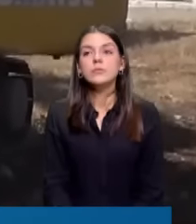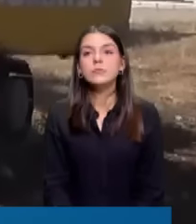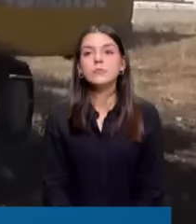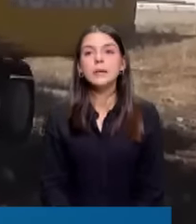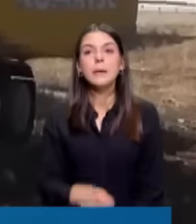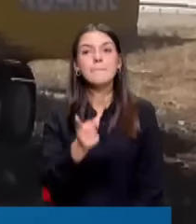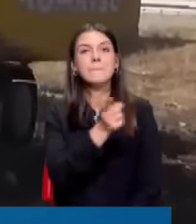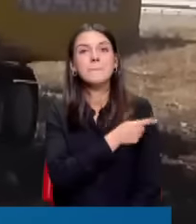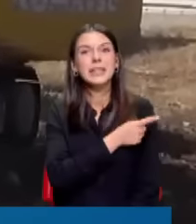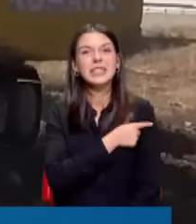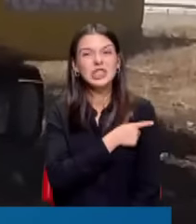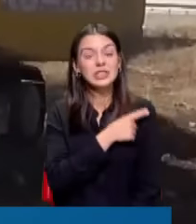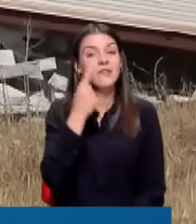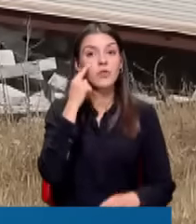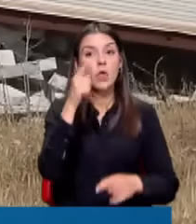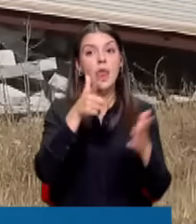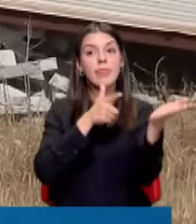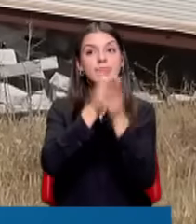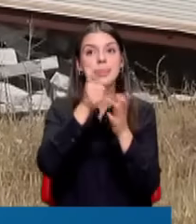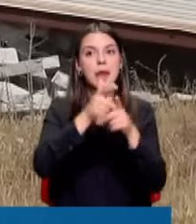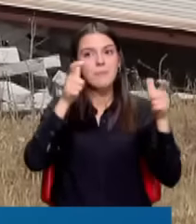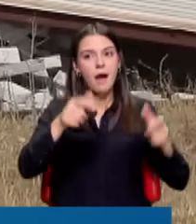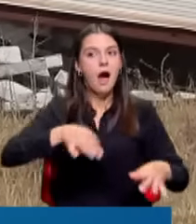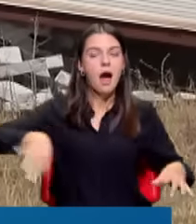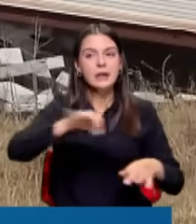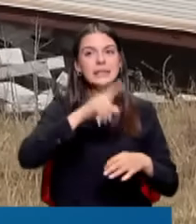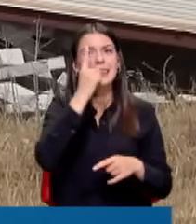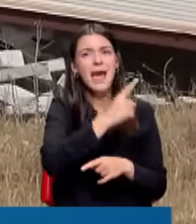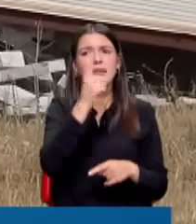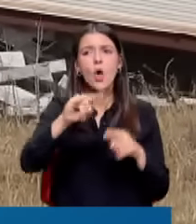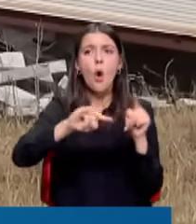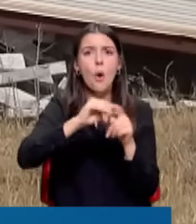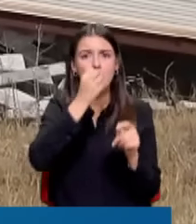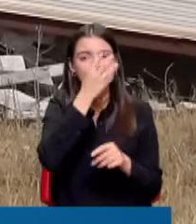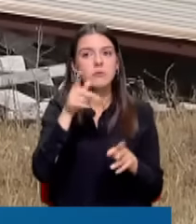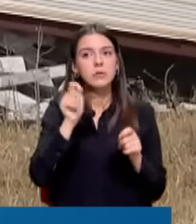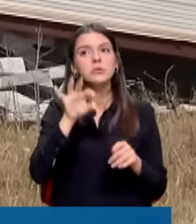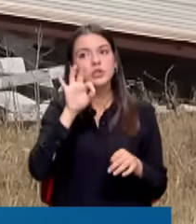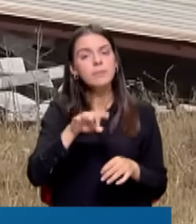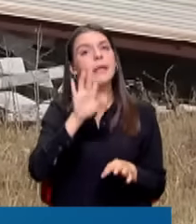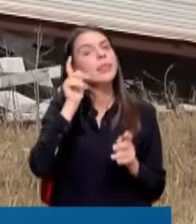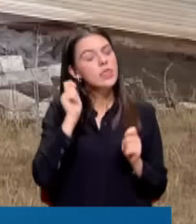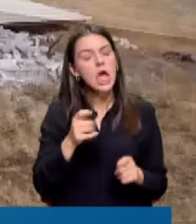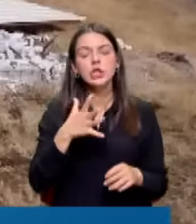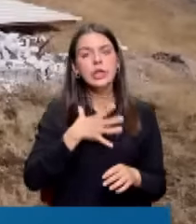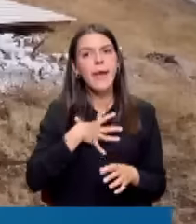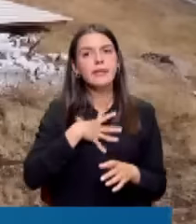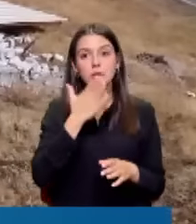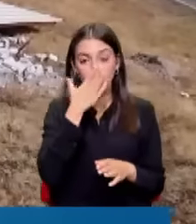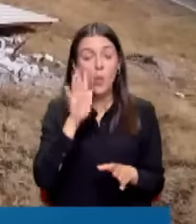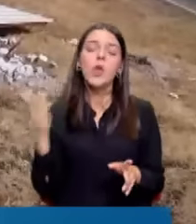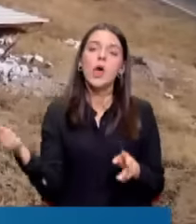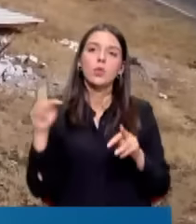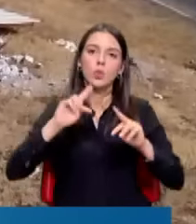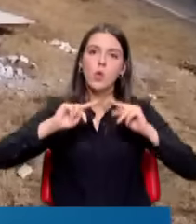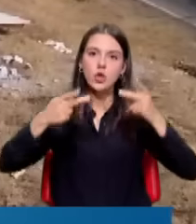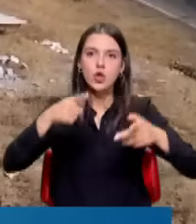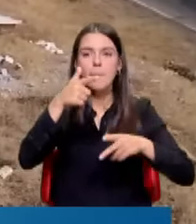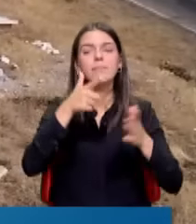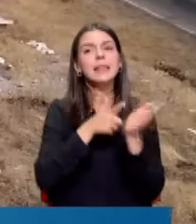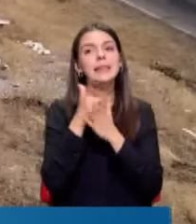Birinci sınıf tarım arazisiydi buralar, tek tek hobi bahçesine dönüştürüldü. Şimdi ise aslına dönüyor. Tarım arazisindeki hobi